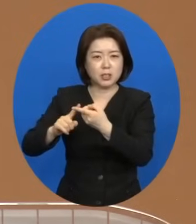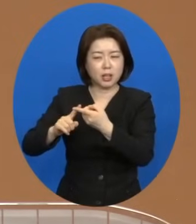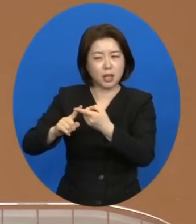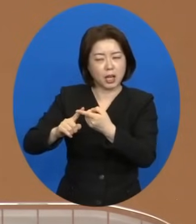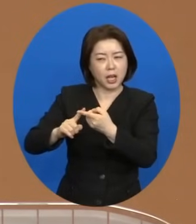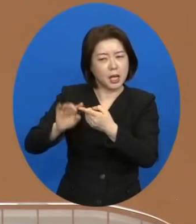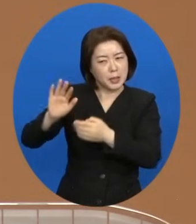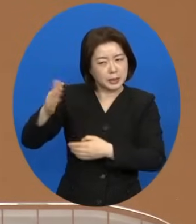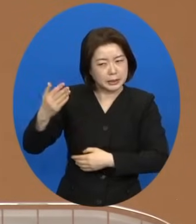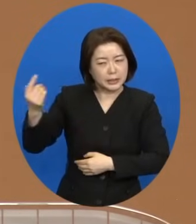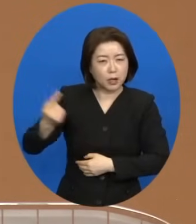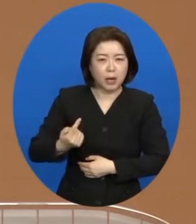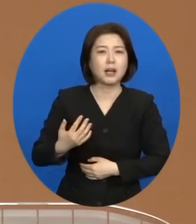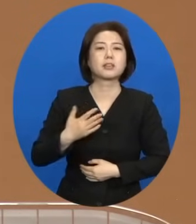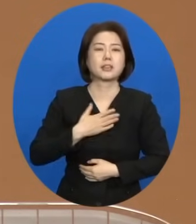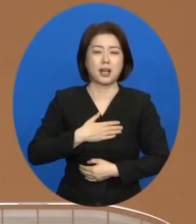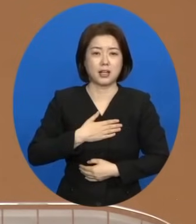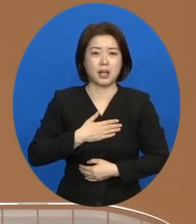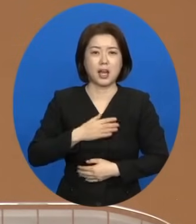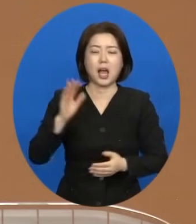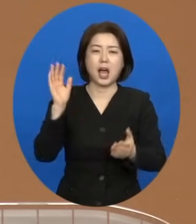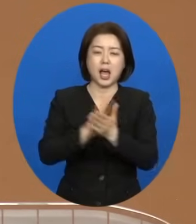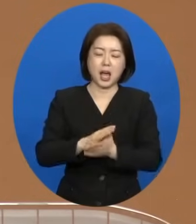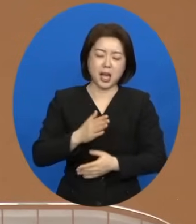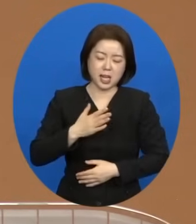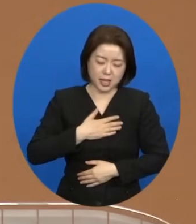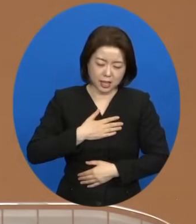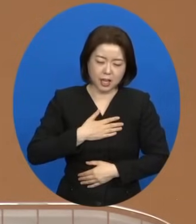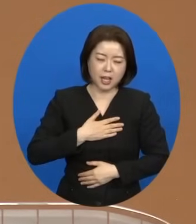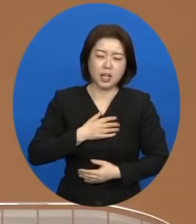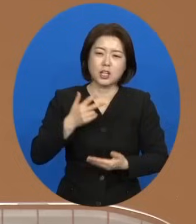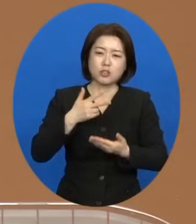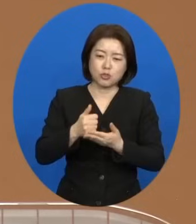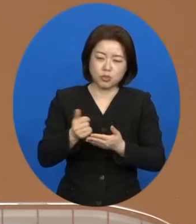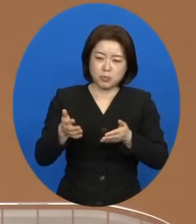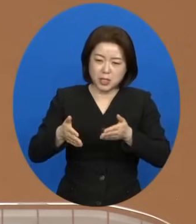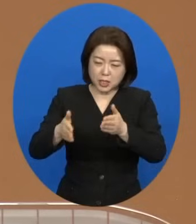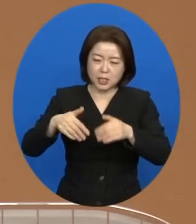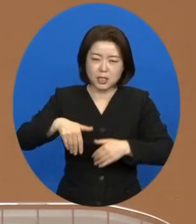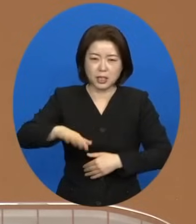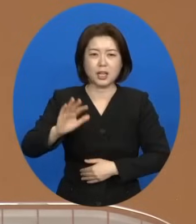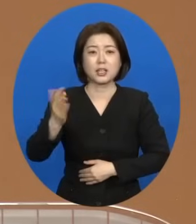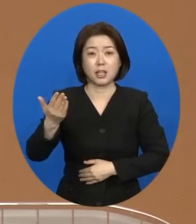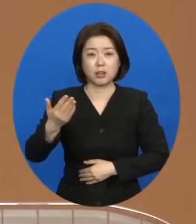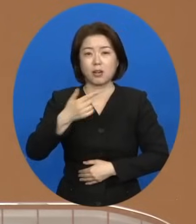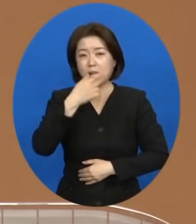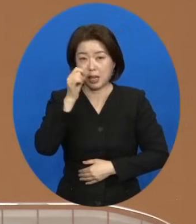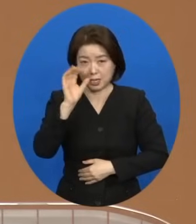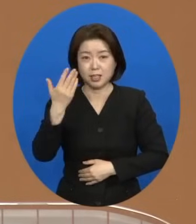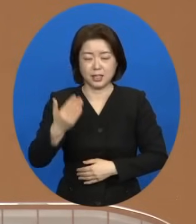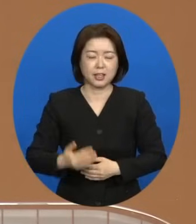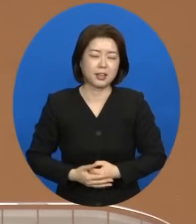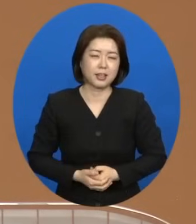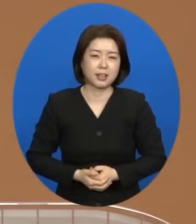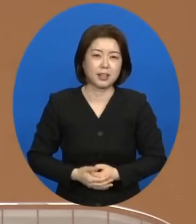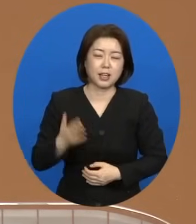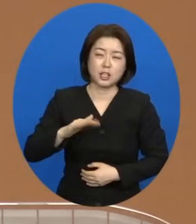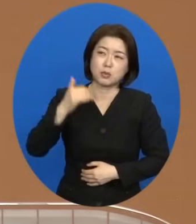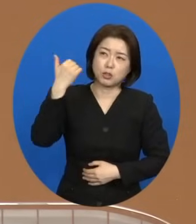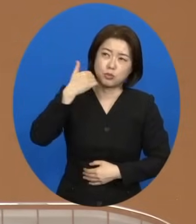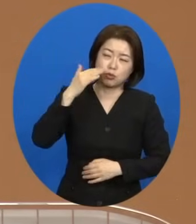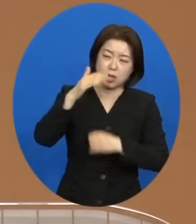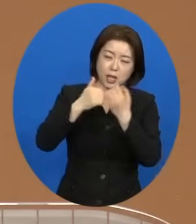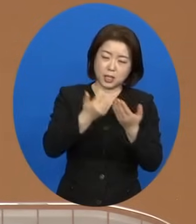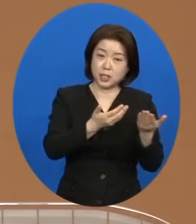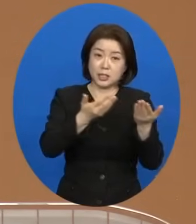내가 주의 길을 가게 된 것이구나라는 것을 알게 되었죠 그러나 누군가를 하나님께 바친다는